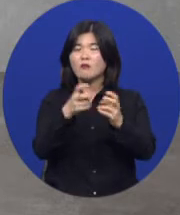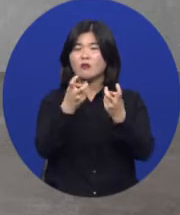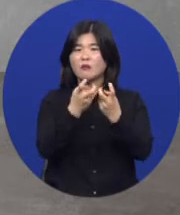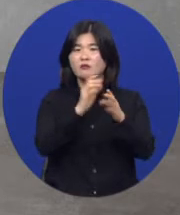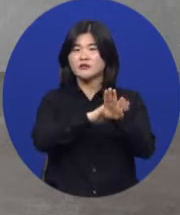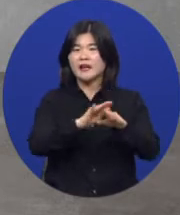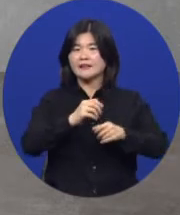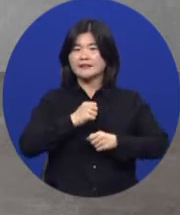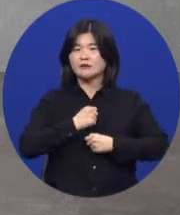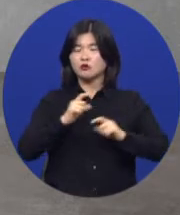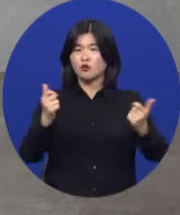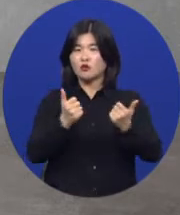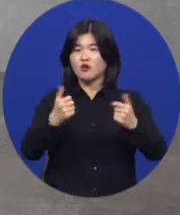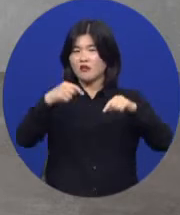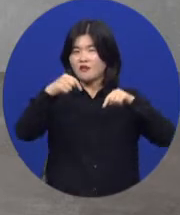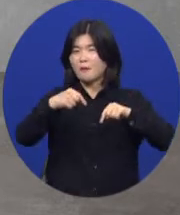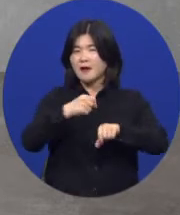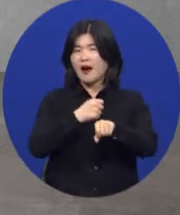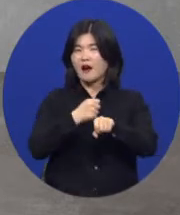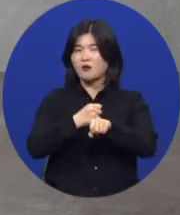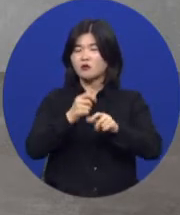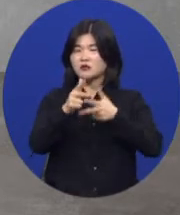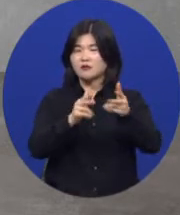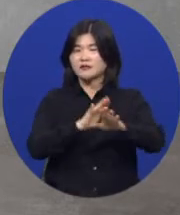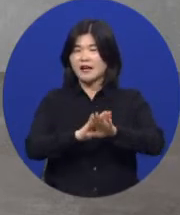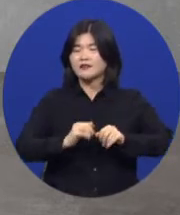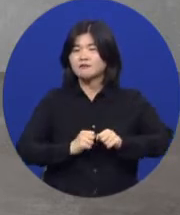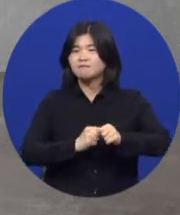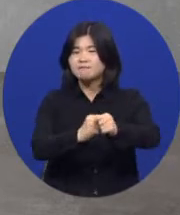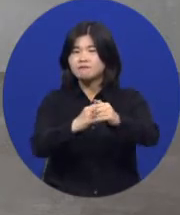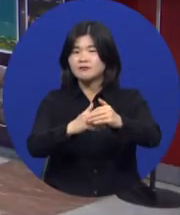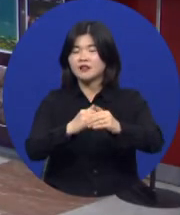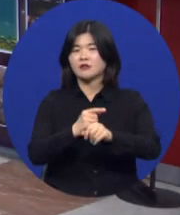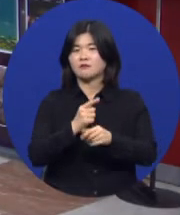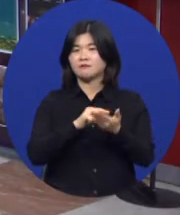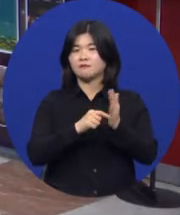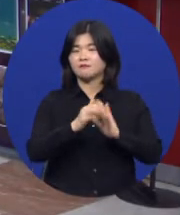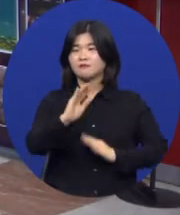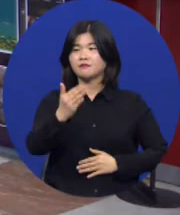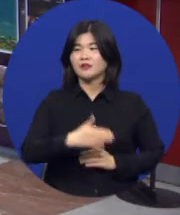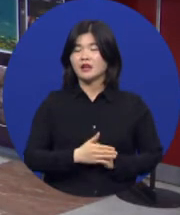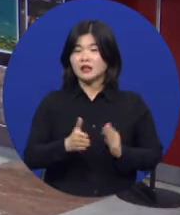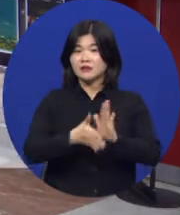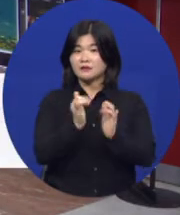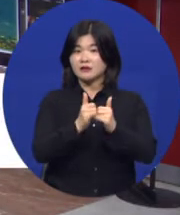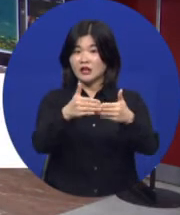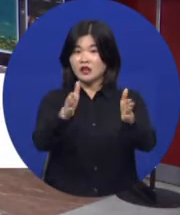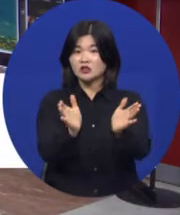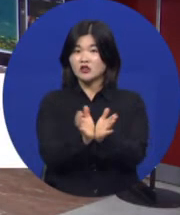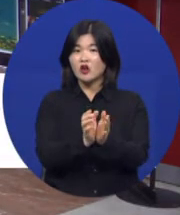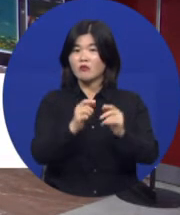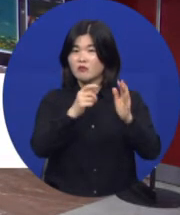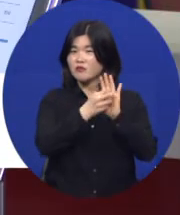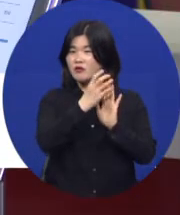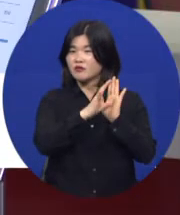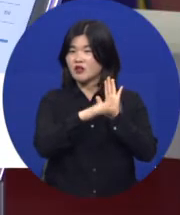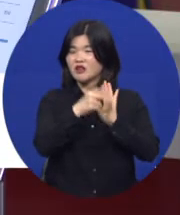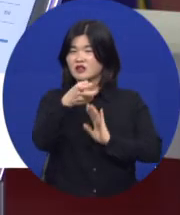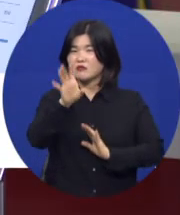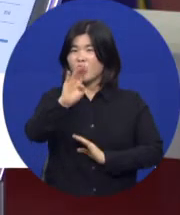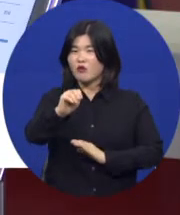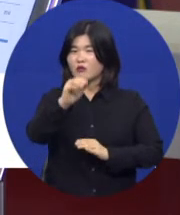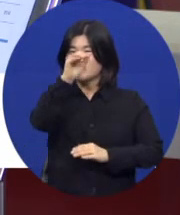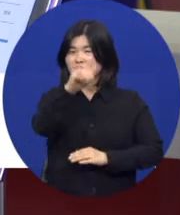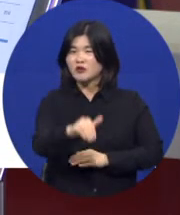지키면서 도의회와 협의해 사업을 추진하겠다고 밝혔습니다. 시민단체는 경매에서 20억